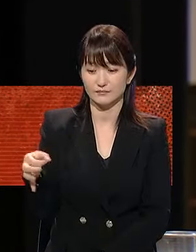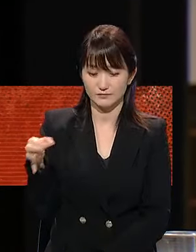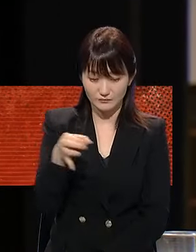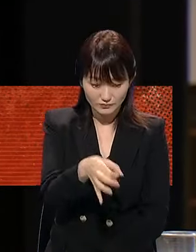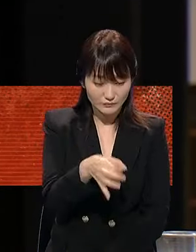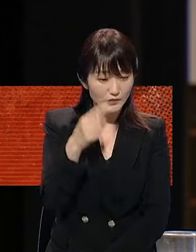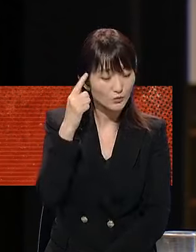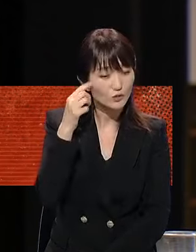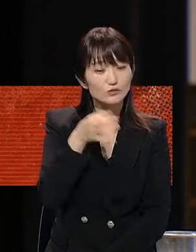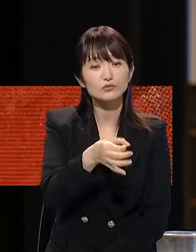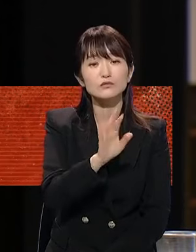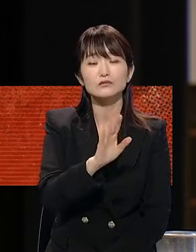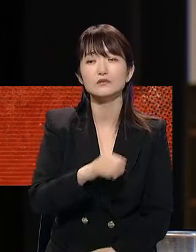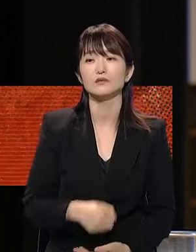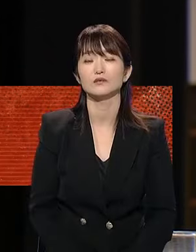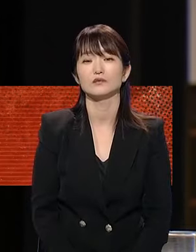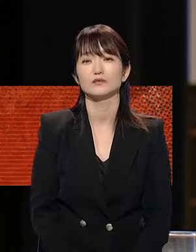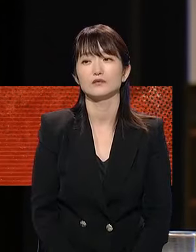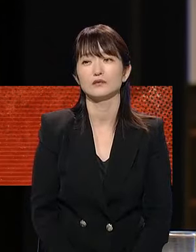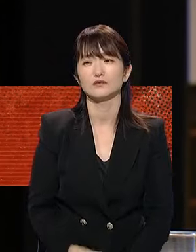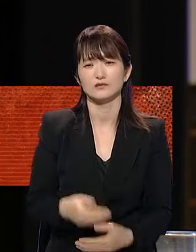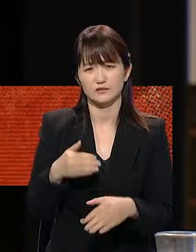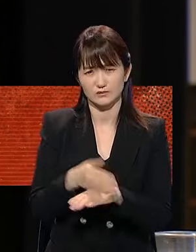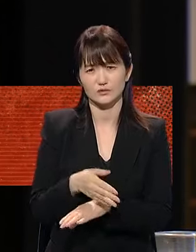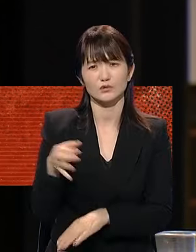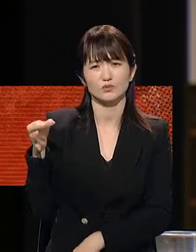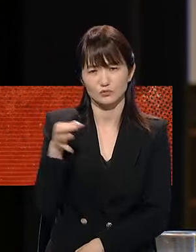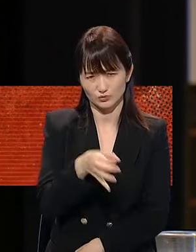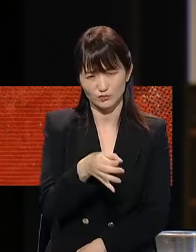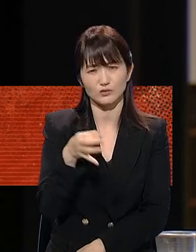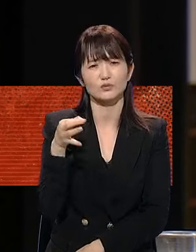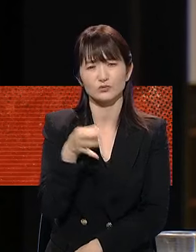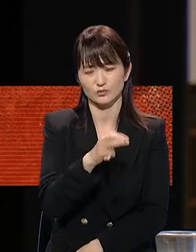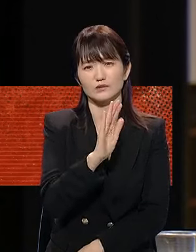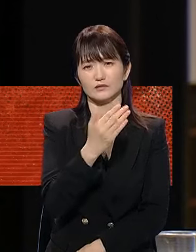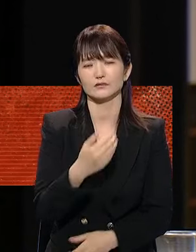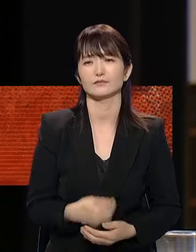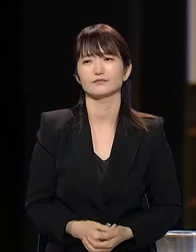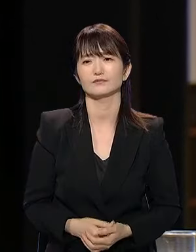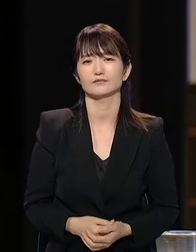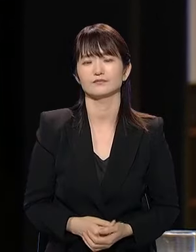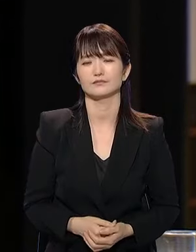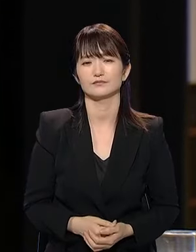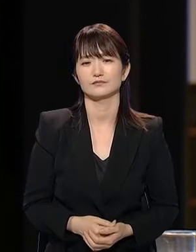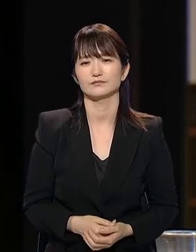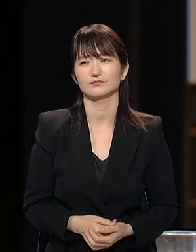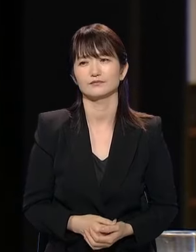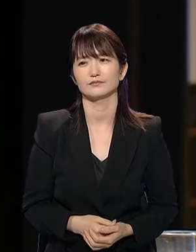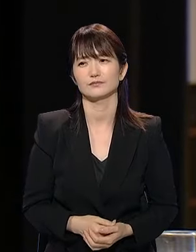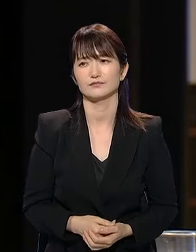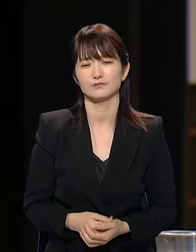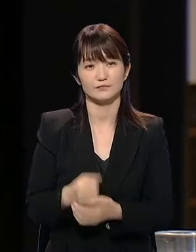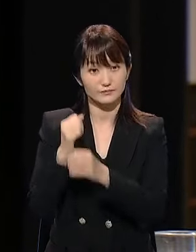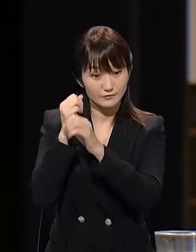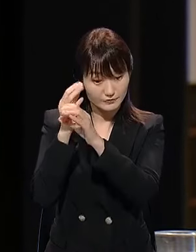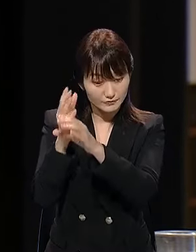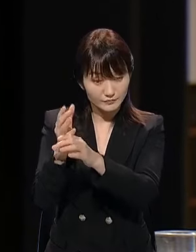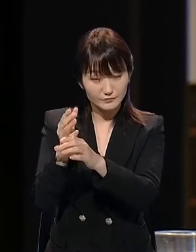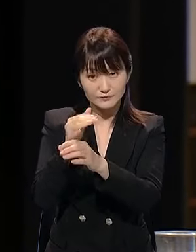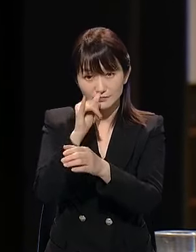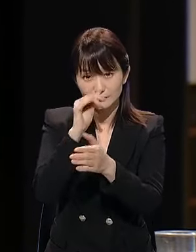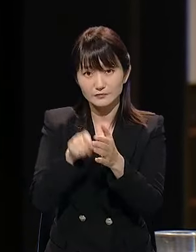주나요라고 하셨고요 손공주 님도 늦어도 줄 건 줘야 합니다라고 하셨습니다 하지만 W 제임스 님은 경조사가 있으면 즉각